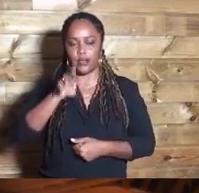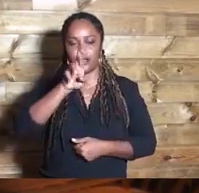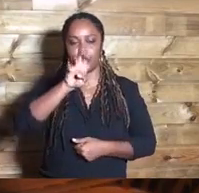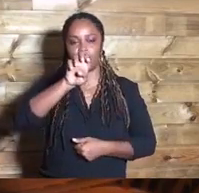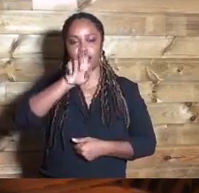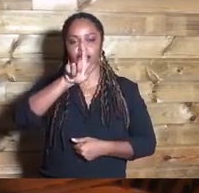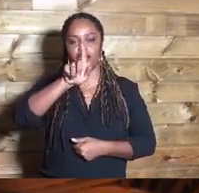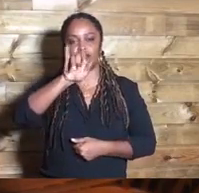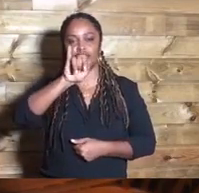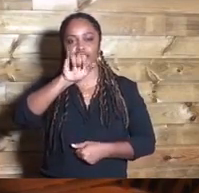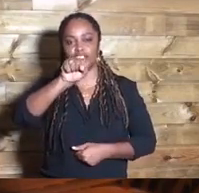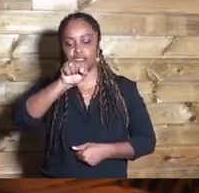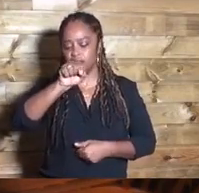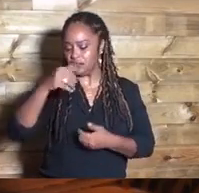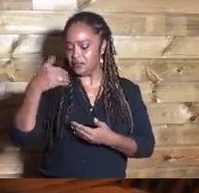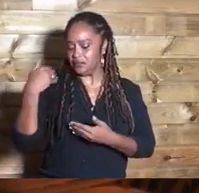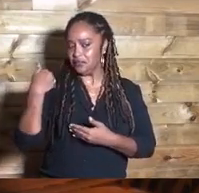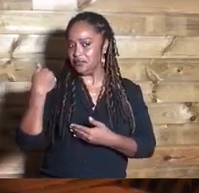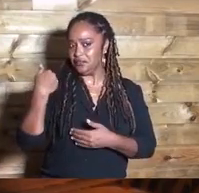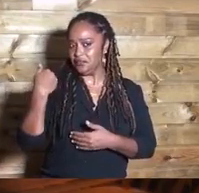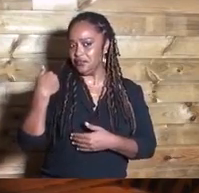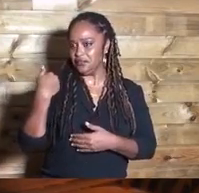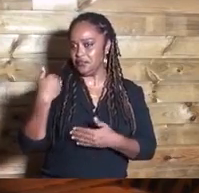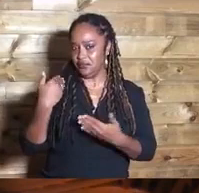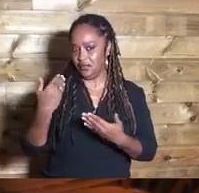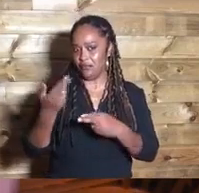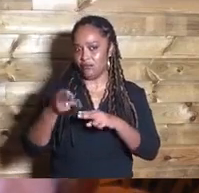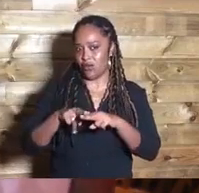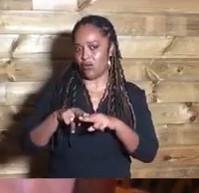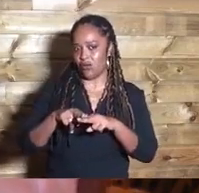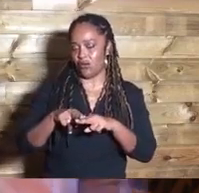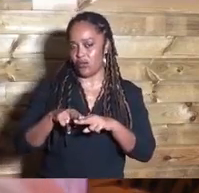quittait nous en début de la semaine là. C'est vrai que ça arrête en loin dans nous.